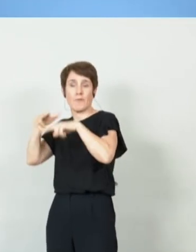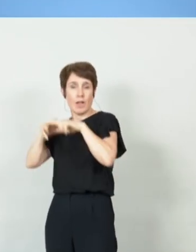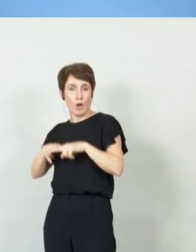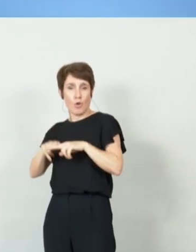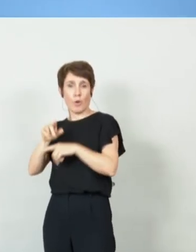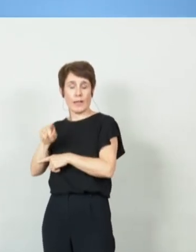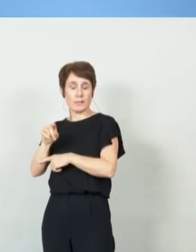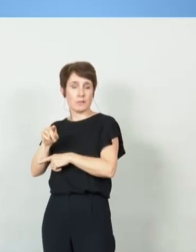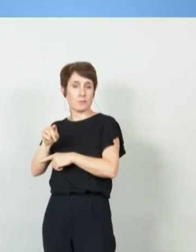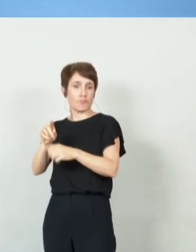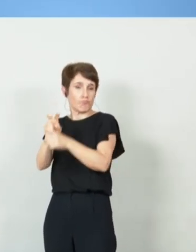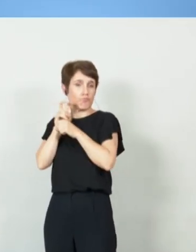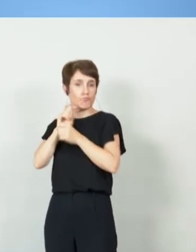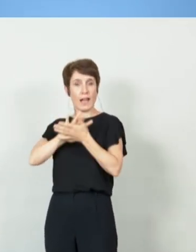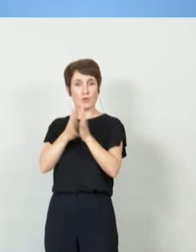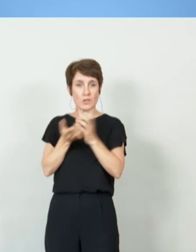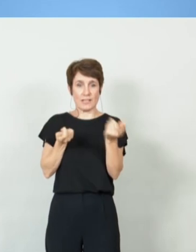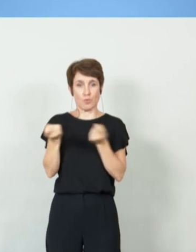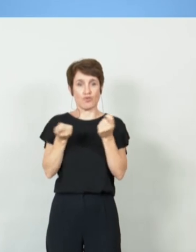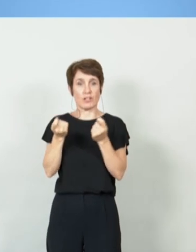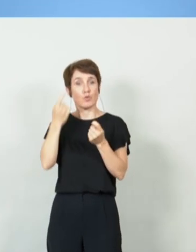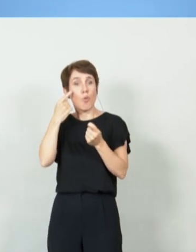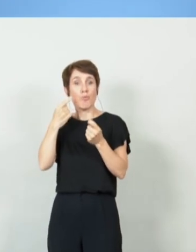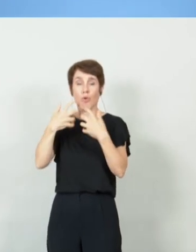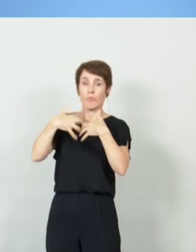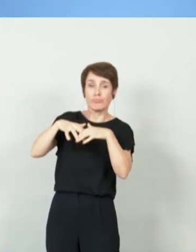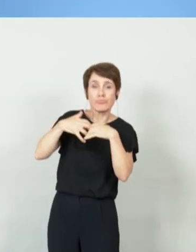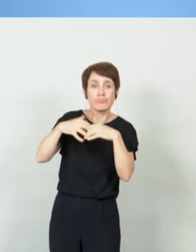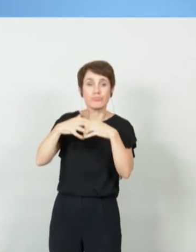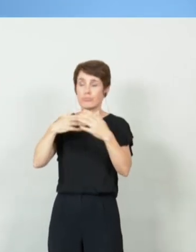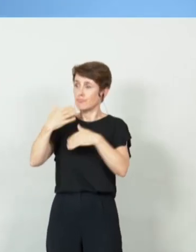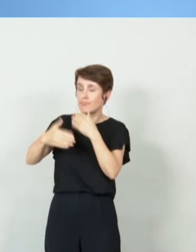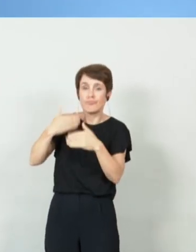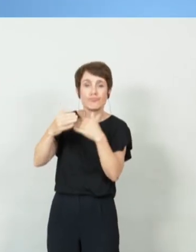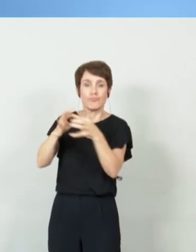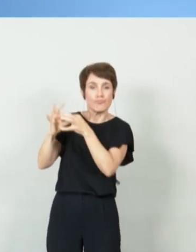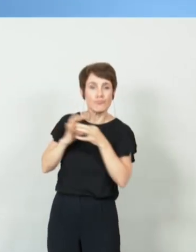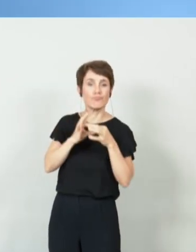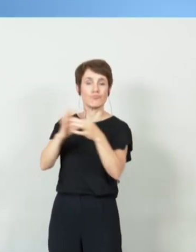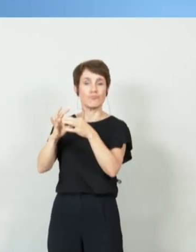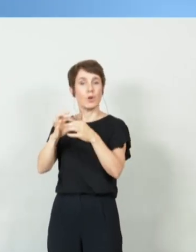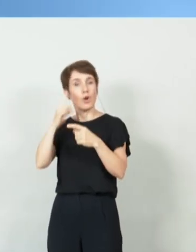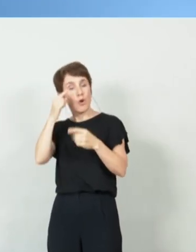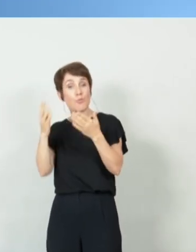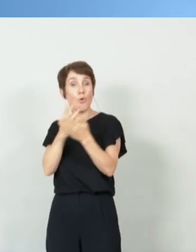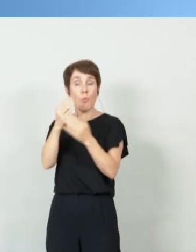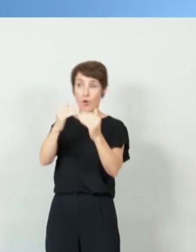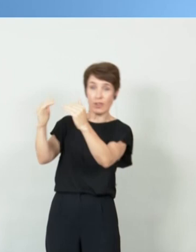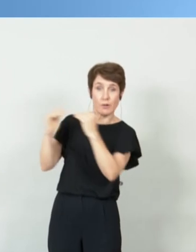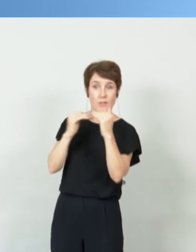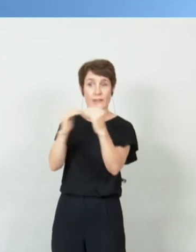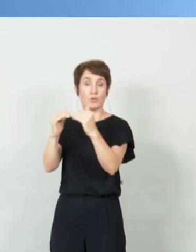à l'association de gestion pour en assurer sa coordination à la fois sur des projets transversaux du matériel